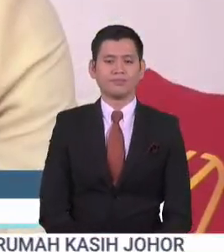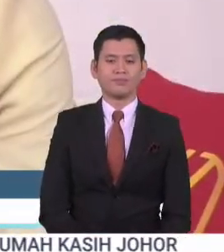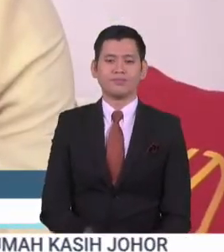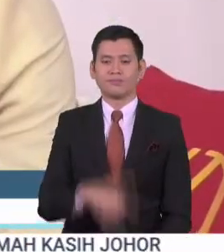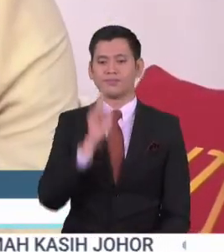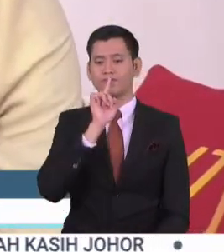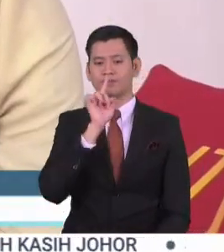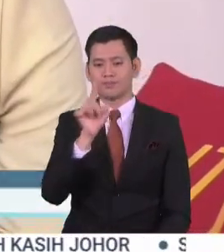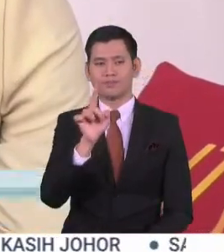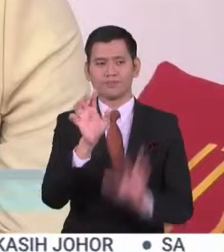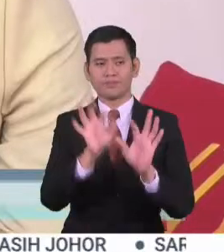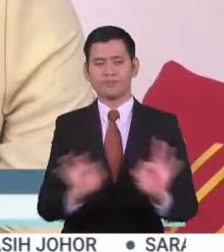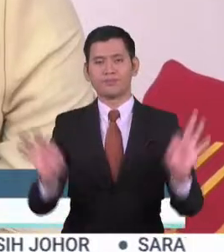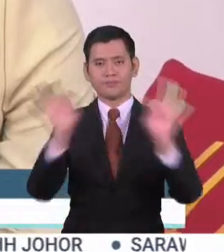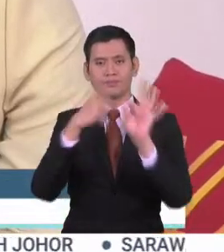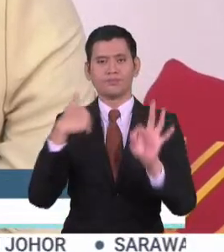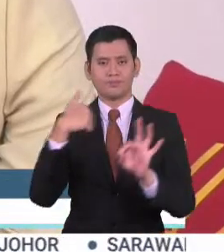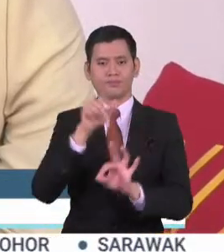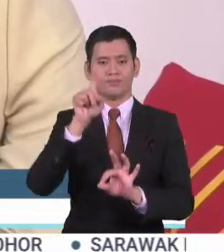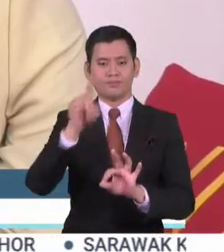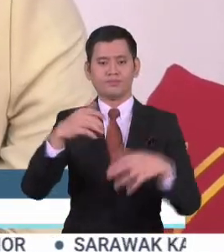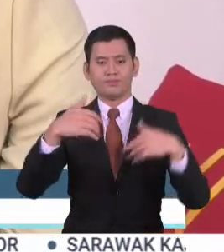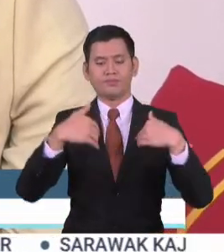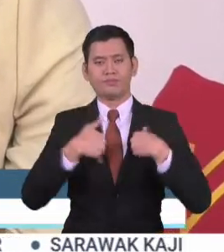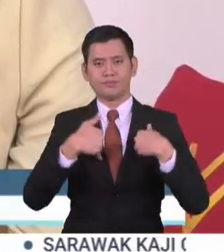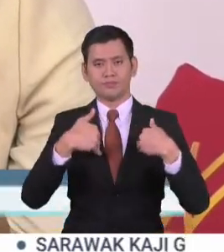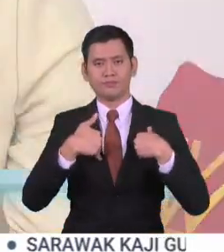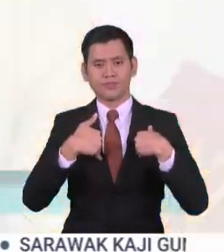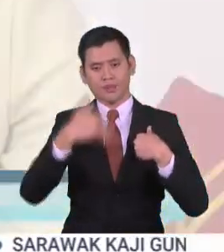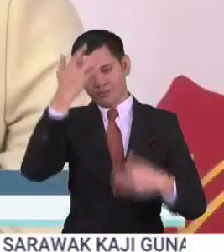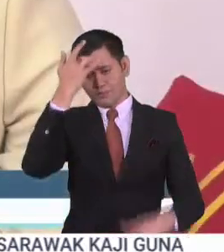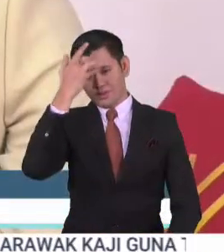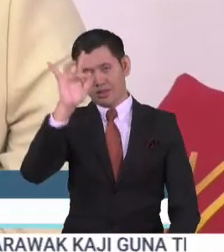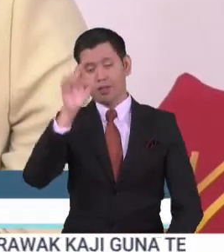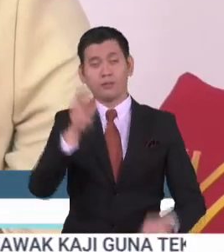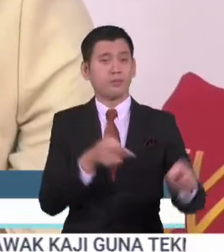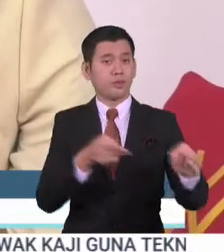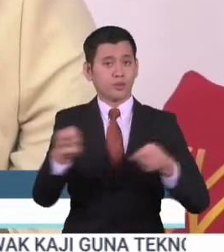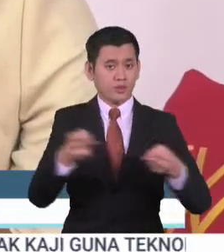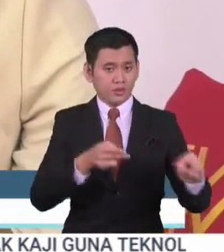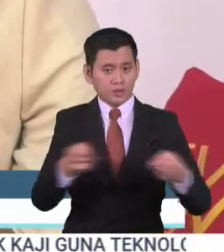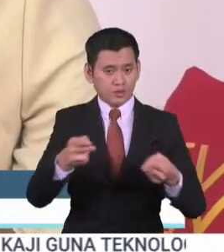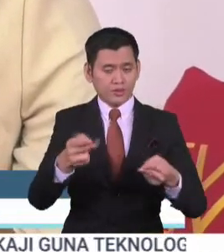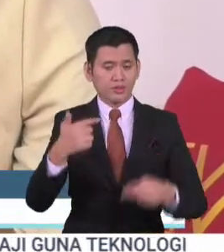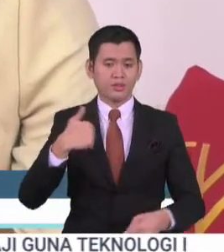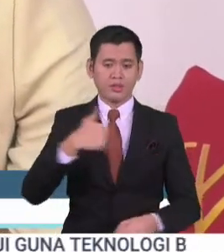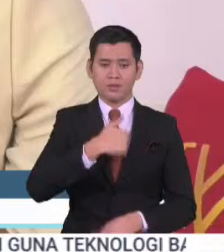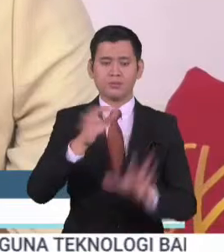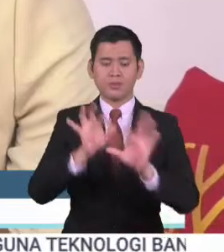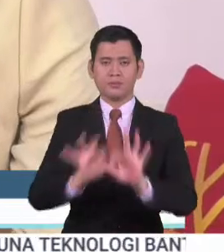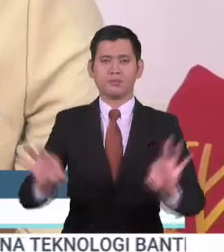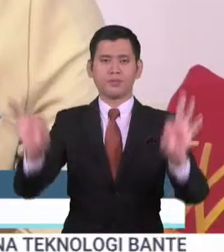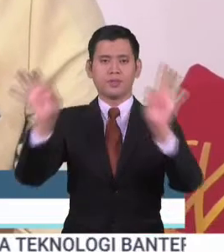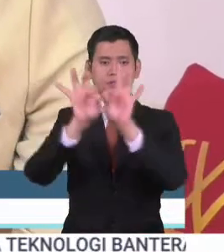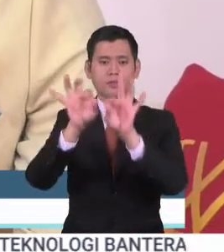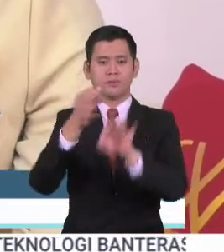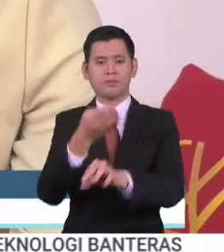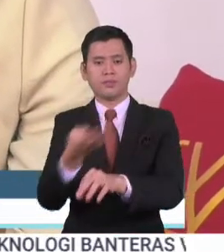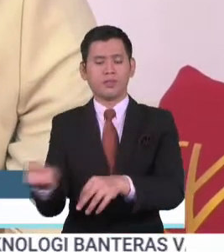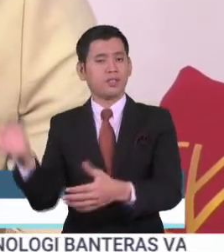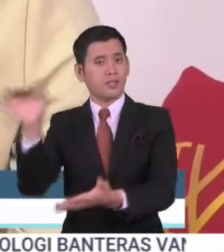Paling utama adalah kita perlukan cash reserve yang banyaklah. Kami jenis yang mementingkan benda